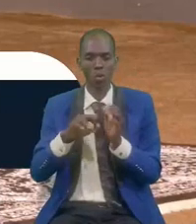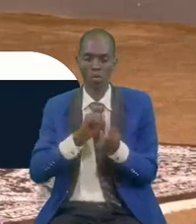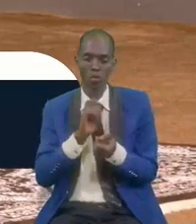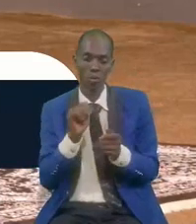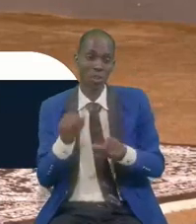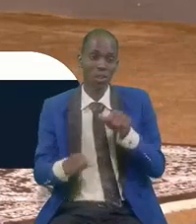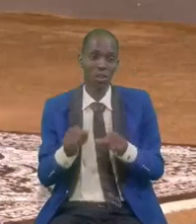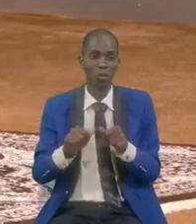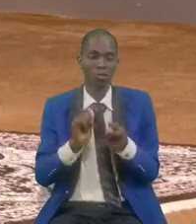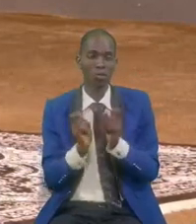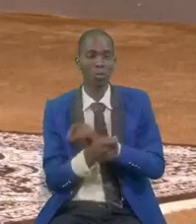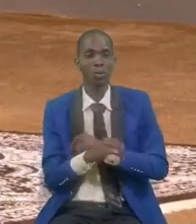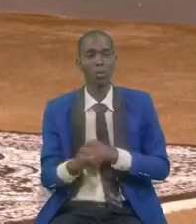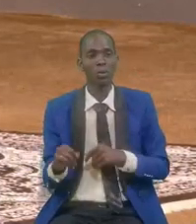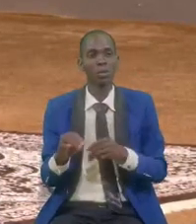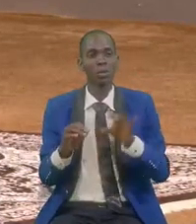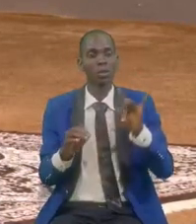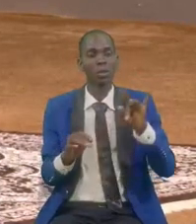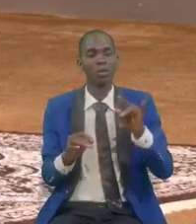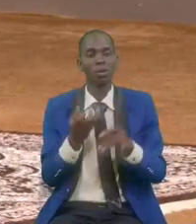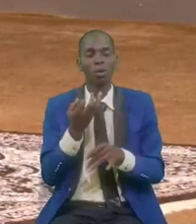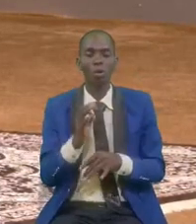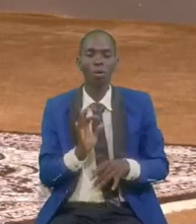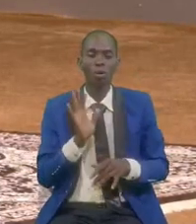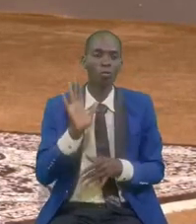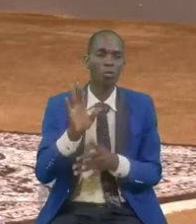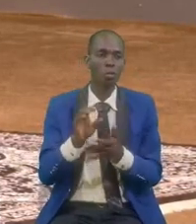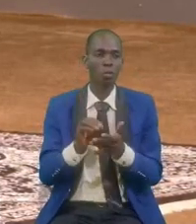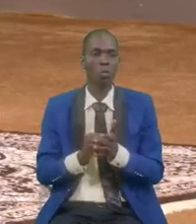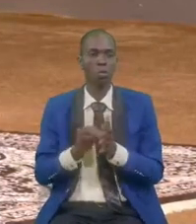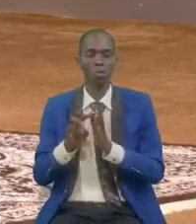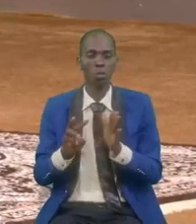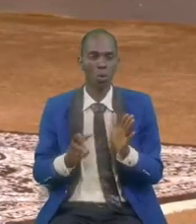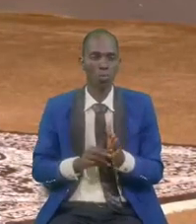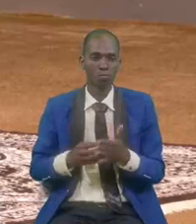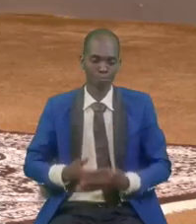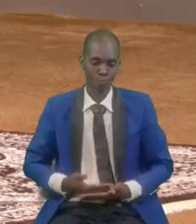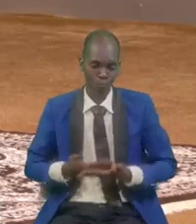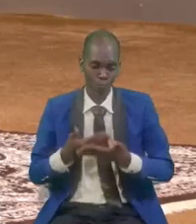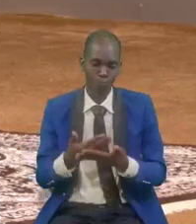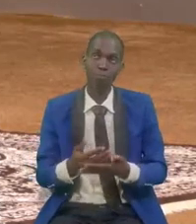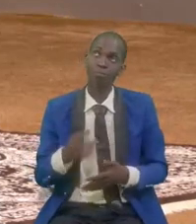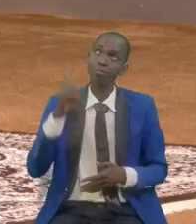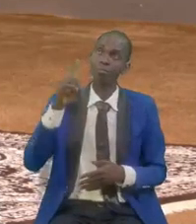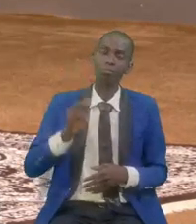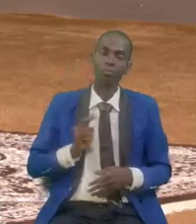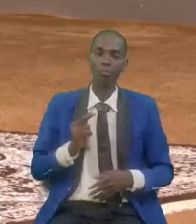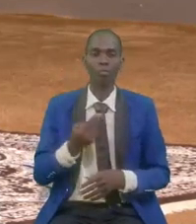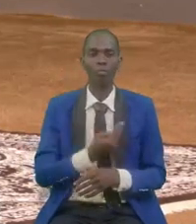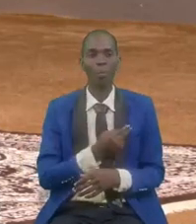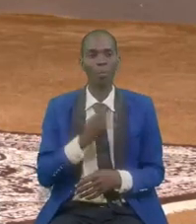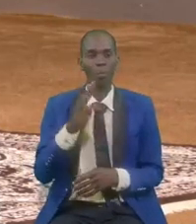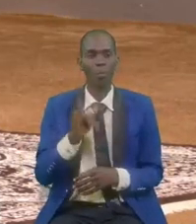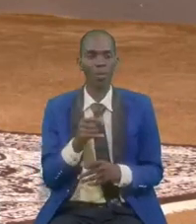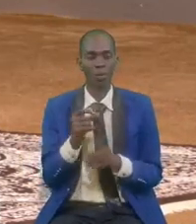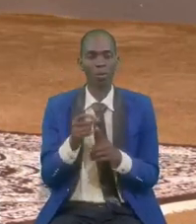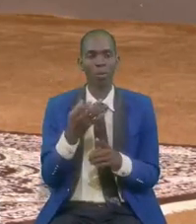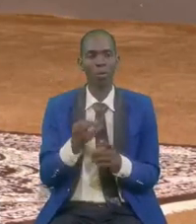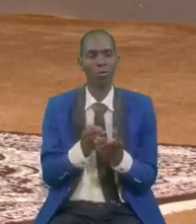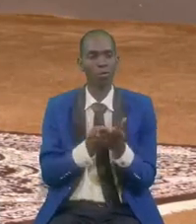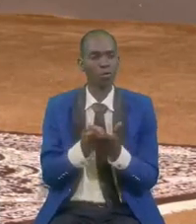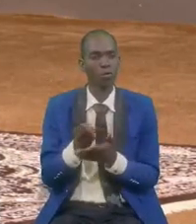variation. 18 dit, et il nous a engendrés selon sa volonté, par la parole